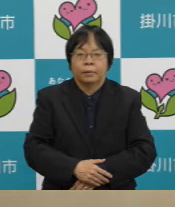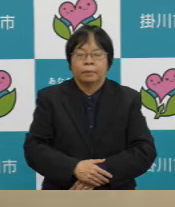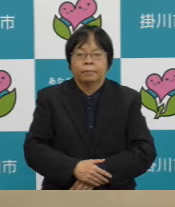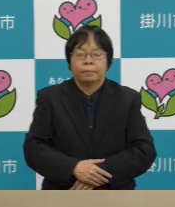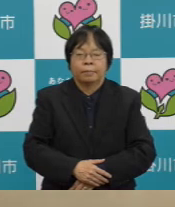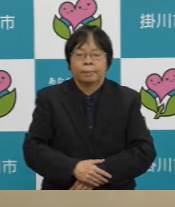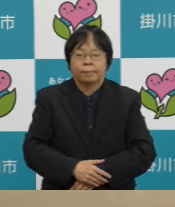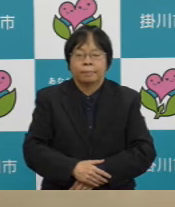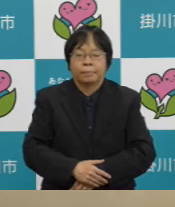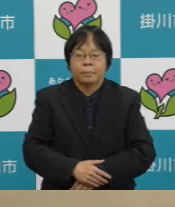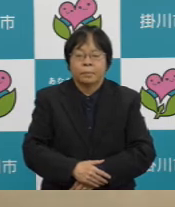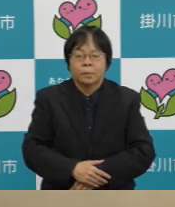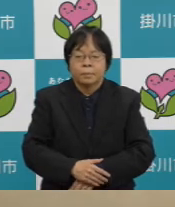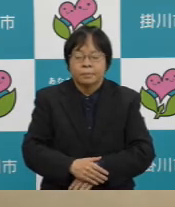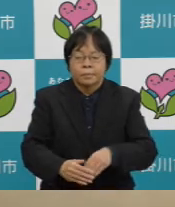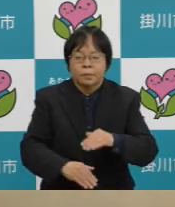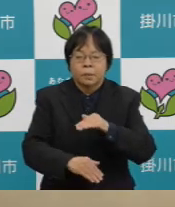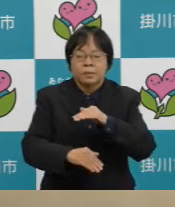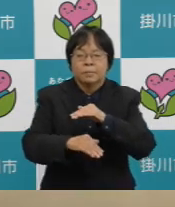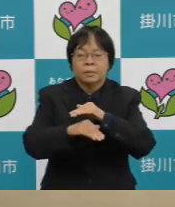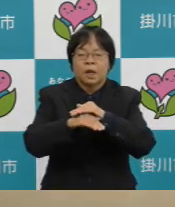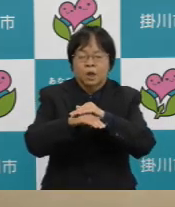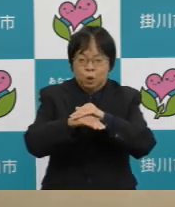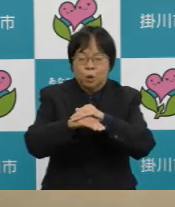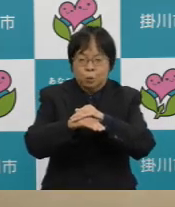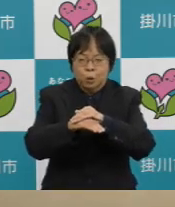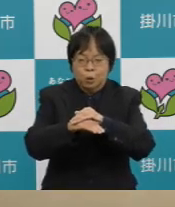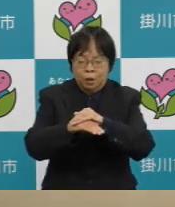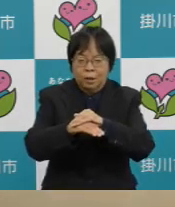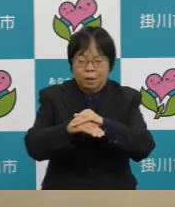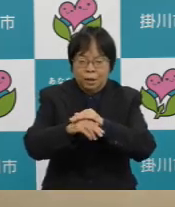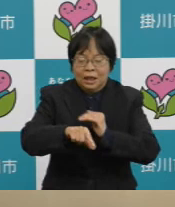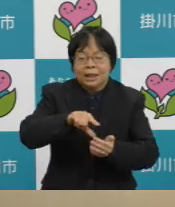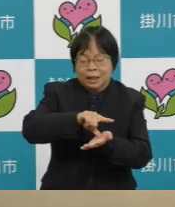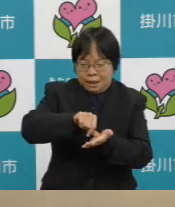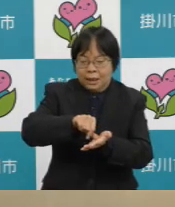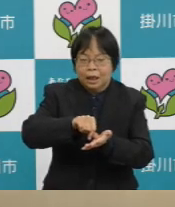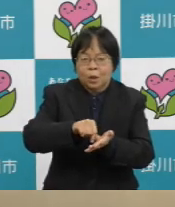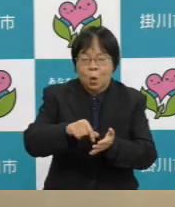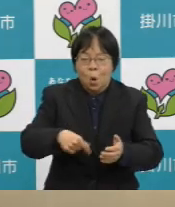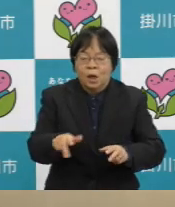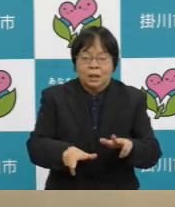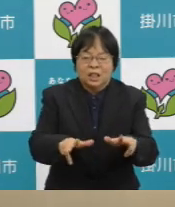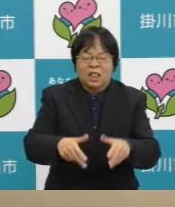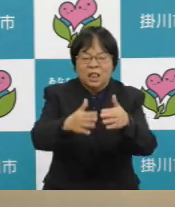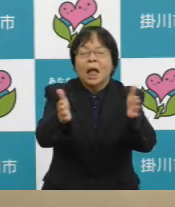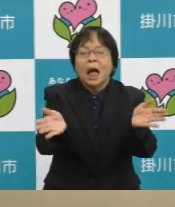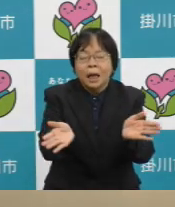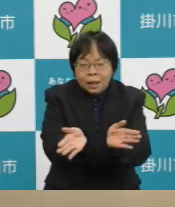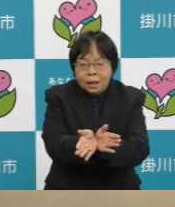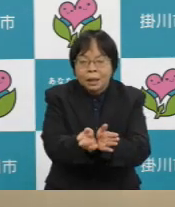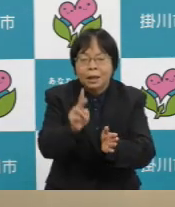十分流域の自治体の皆さんに理解を